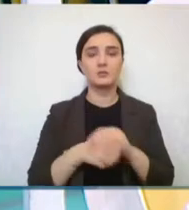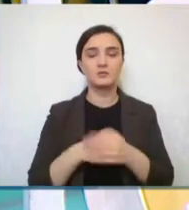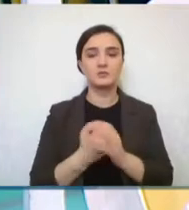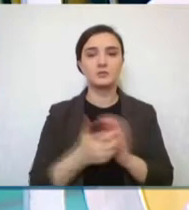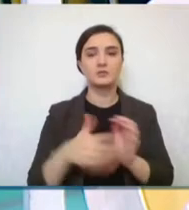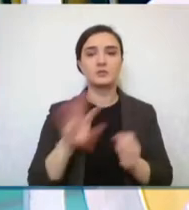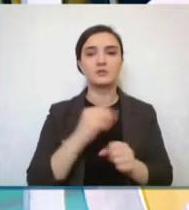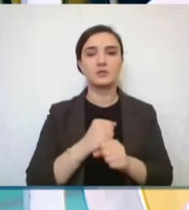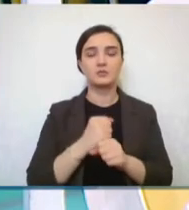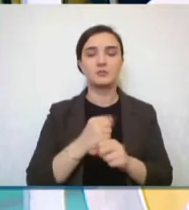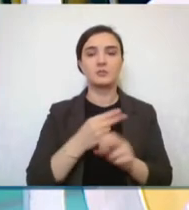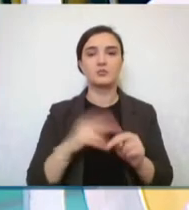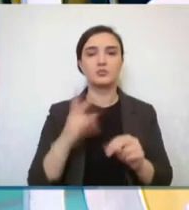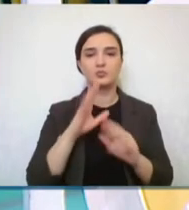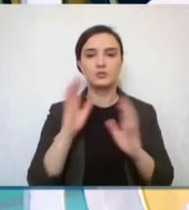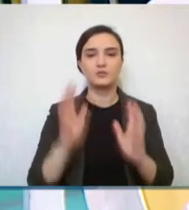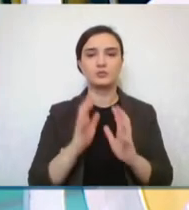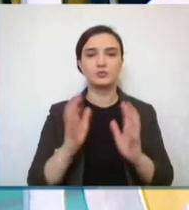უნდა